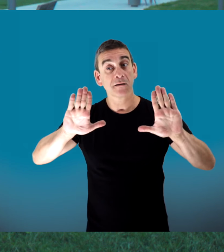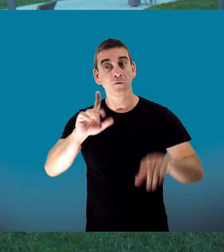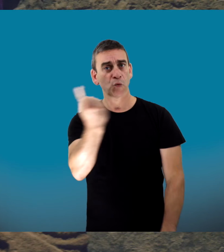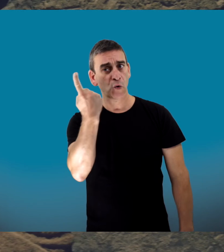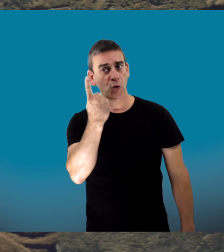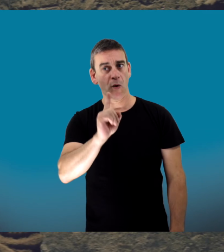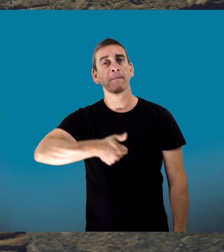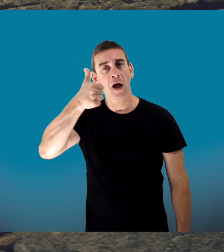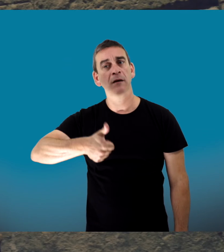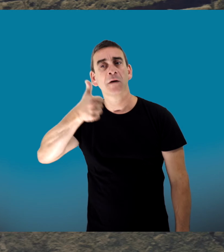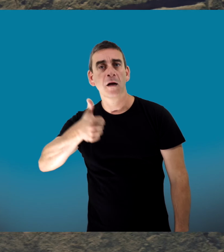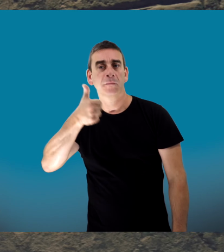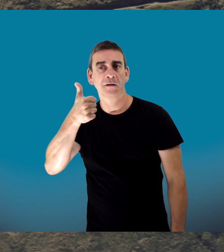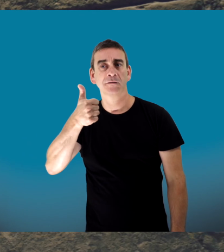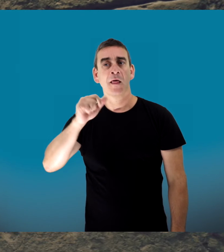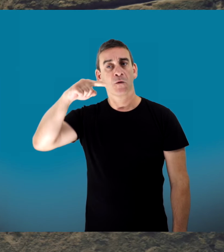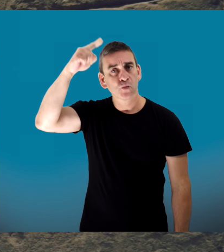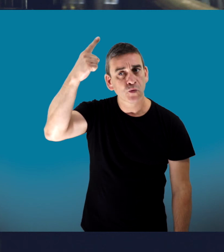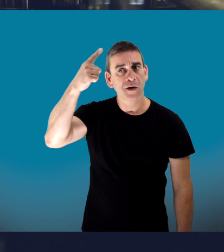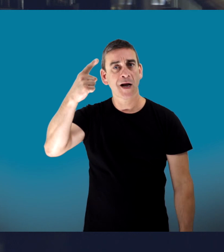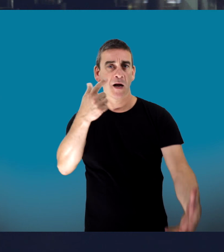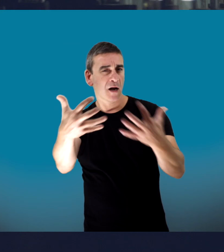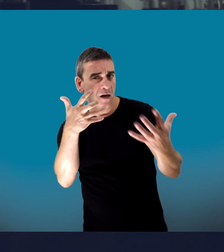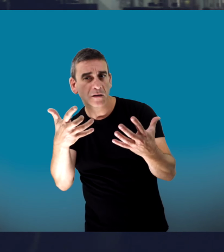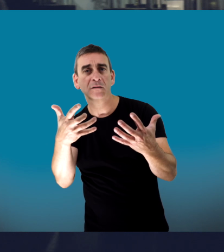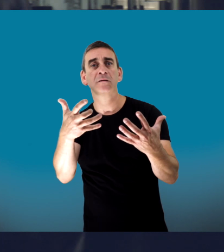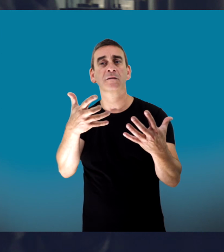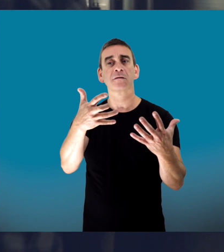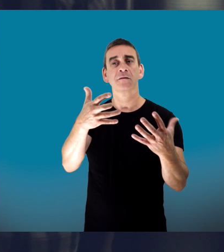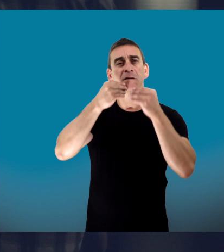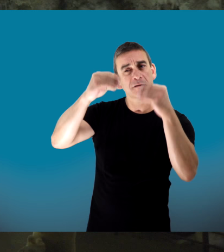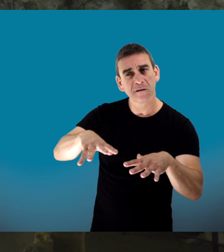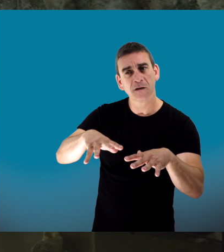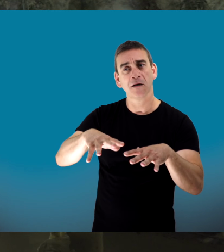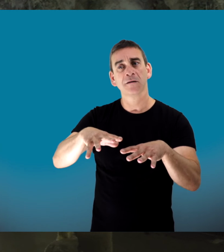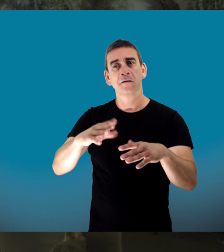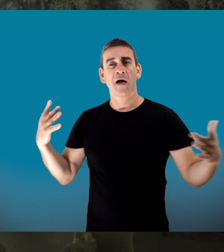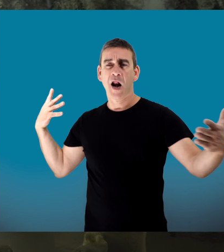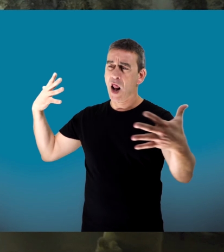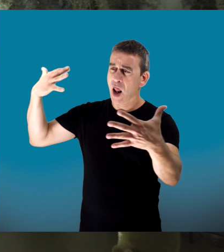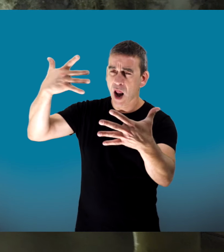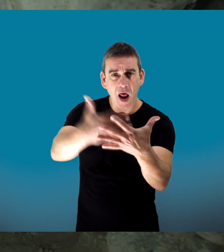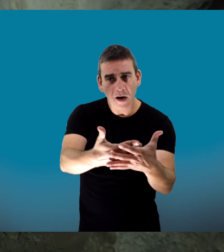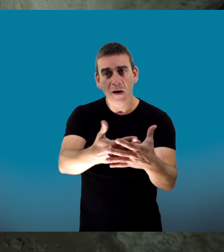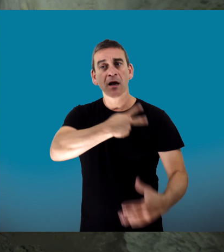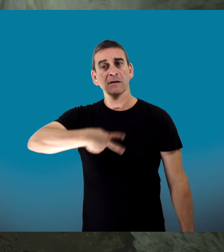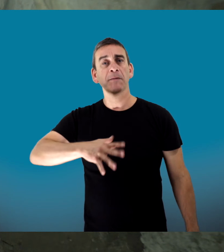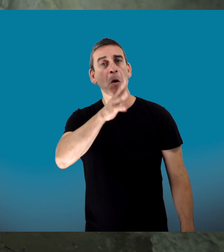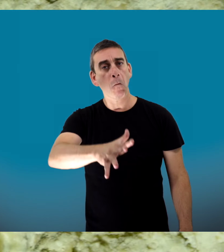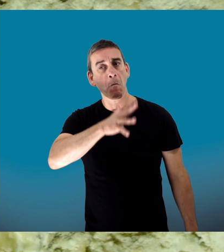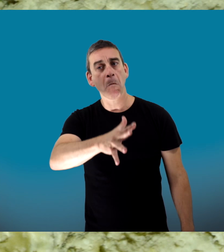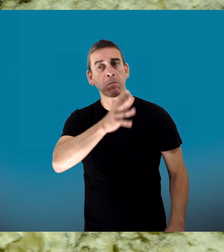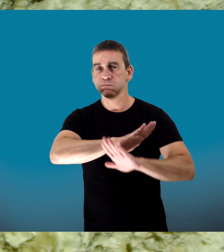Tu vis l'expérience de l'art, de l'histoire, de la culture, des origines à nos jours. Finalement la Cantabrie, c'est